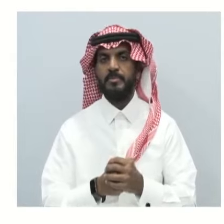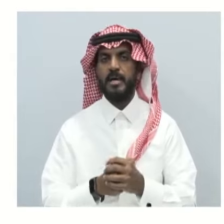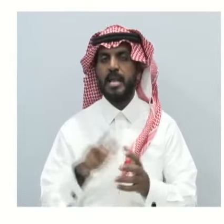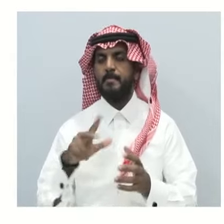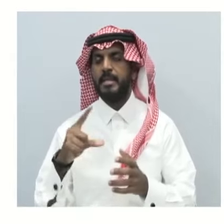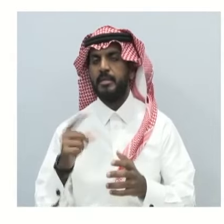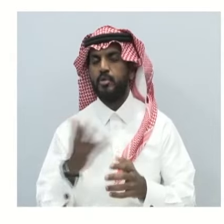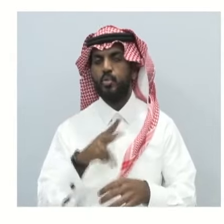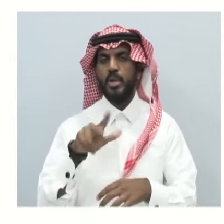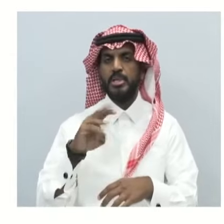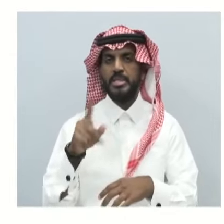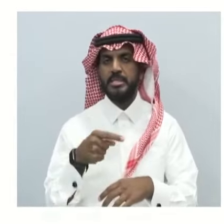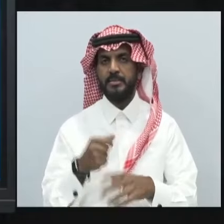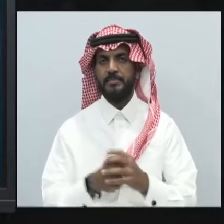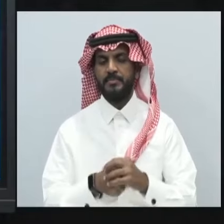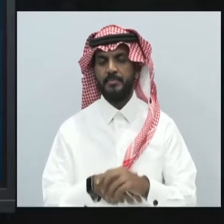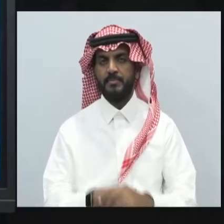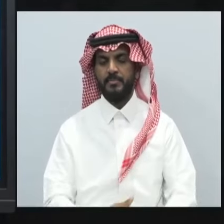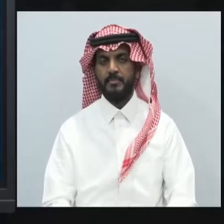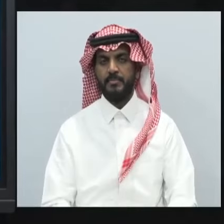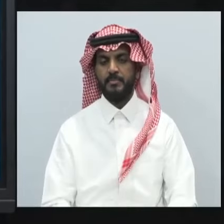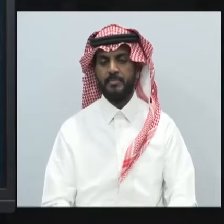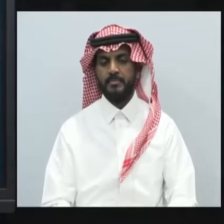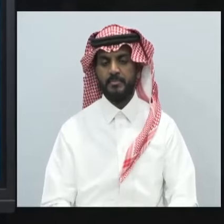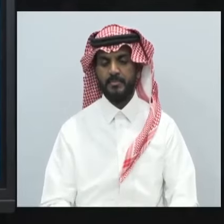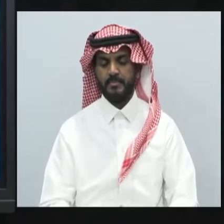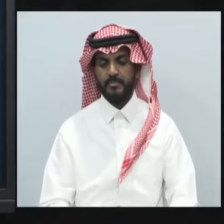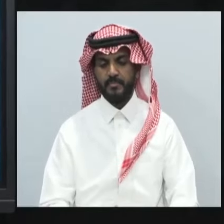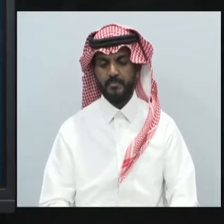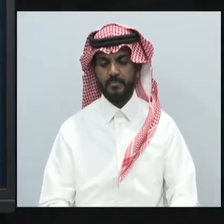ما الذي يسبب ظاهره المد والجزر